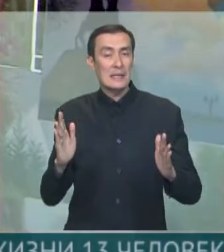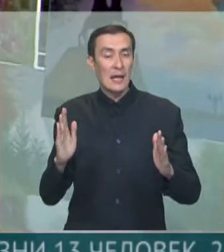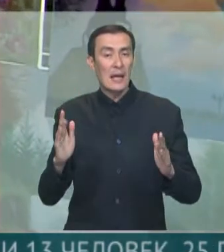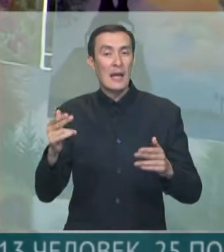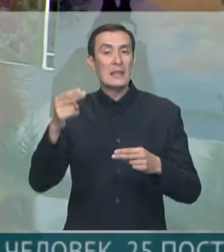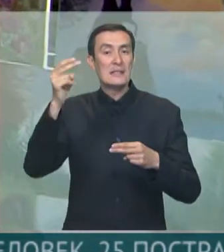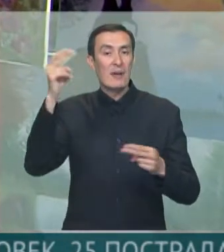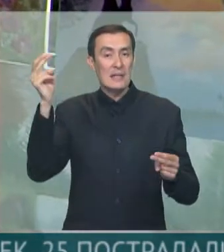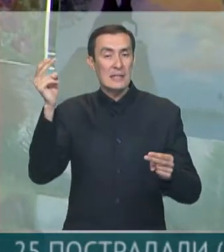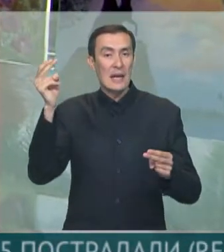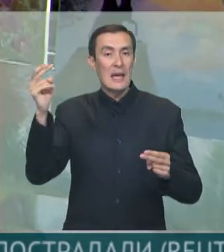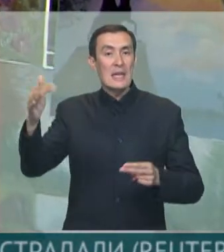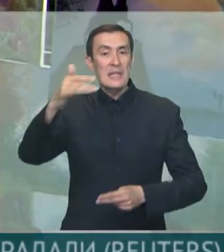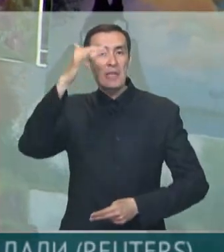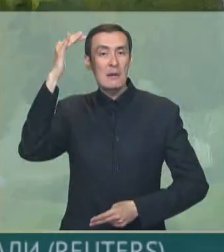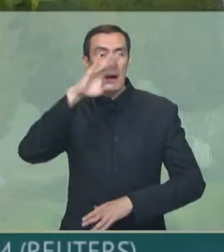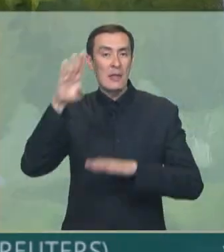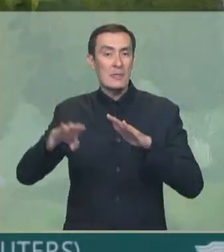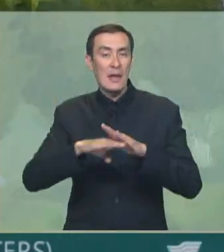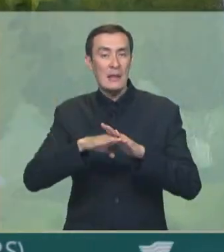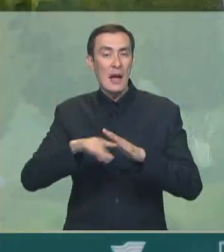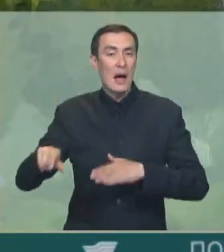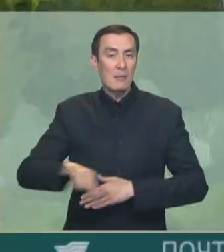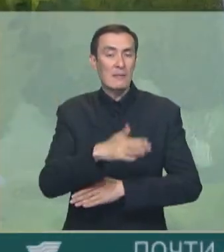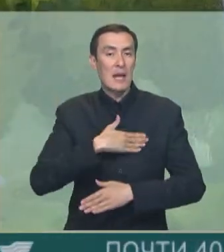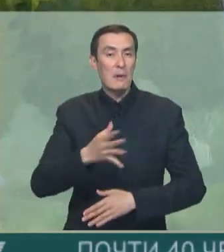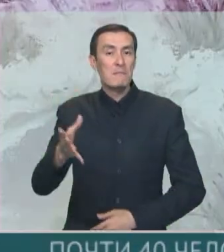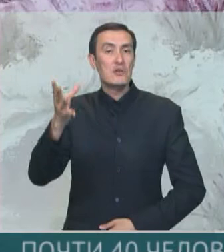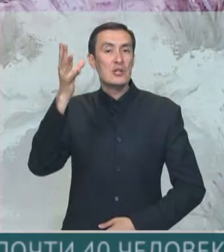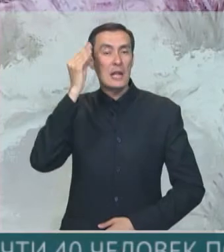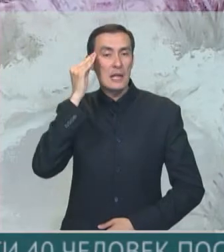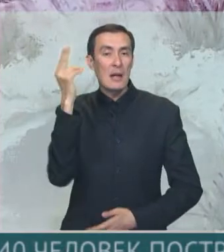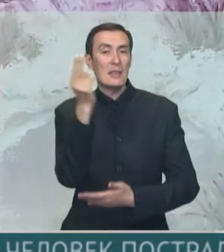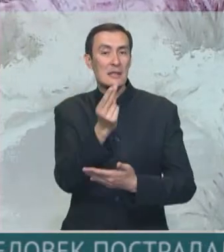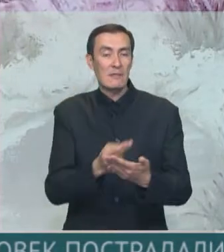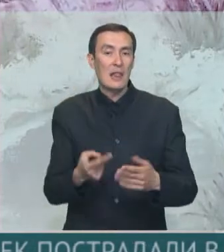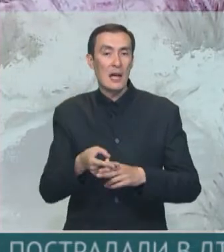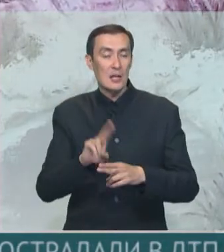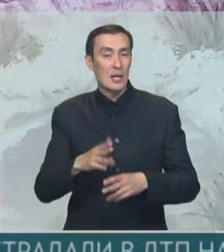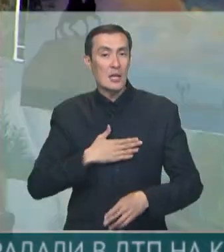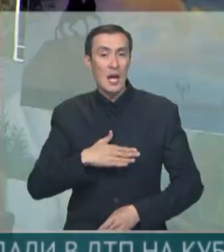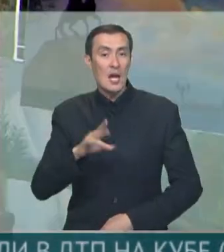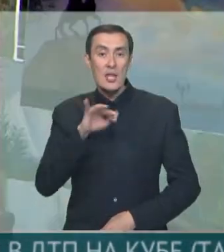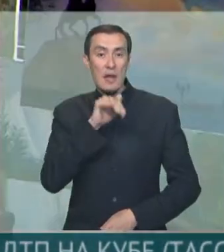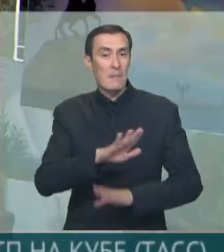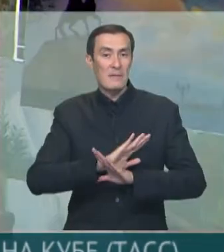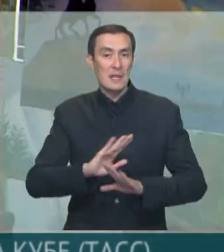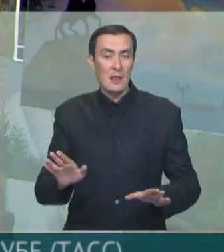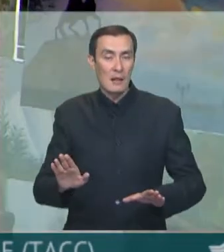называется «Небо над Арбатом». Я под впечатлением нарисовала, хотя я не